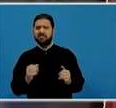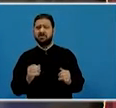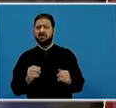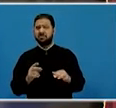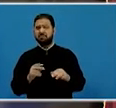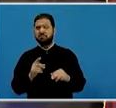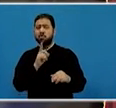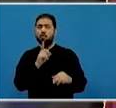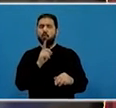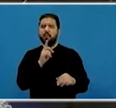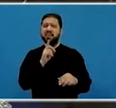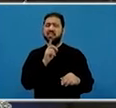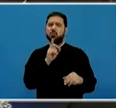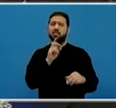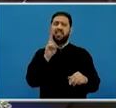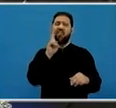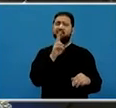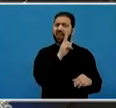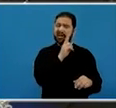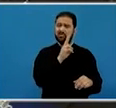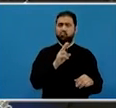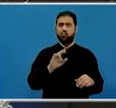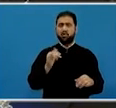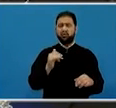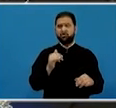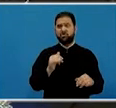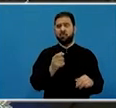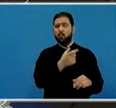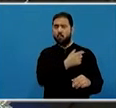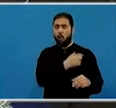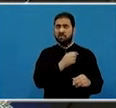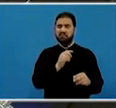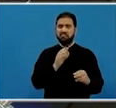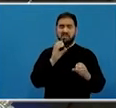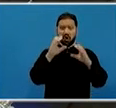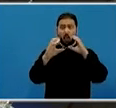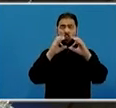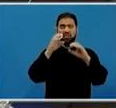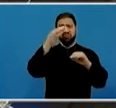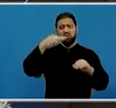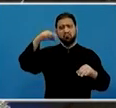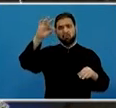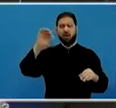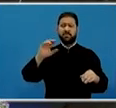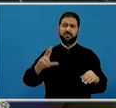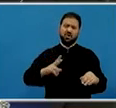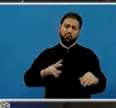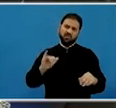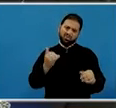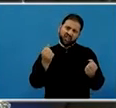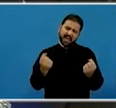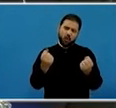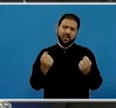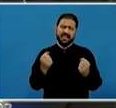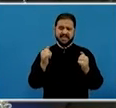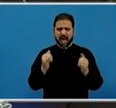Facebook, pentru că au aderat foarte, foarte mulți oameni și le permite foarte multora să comunice foarte ușor. Există și neajunsuri ale acestui tip